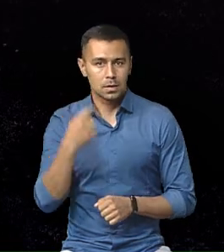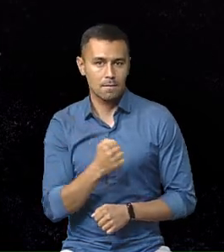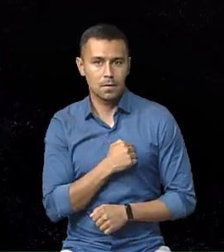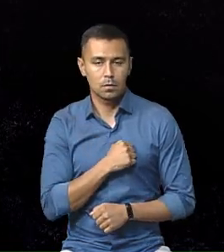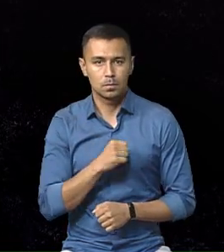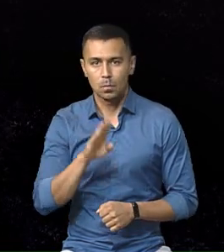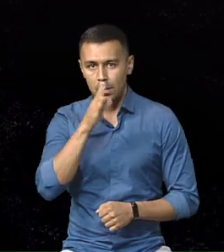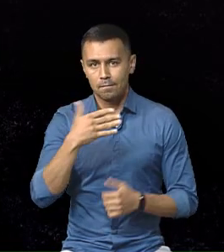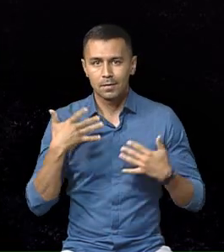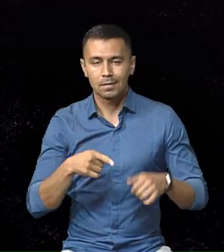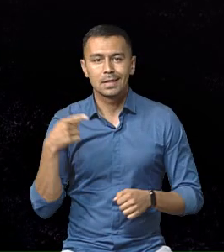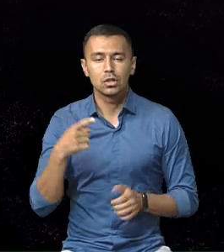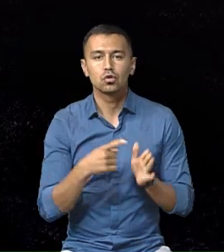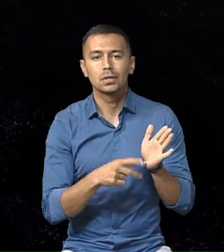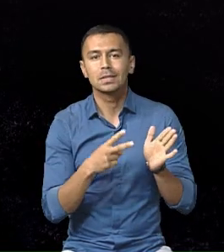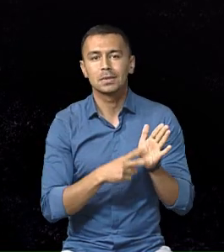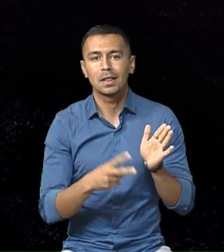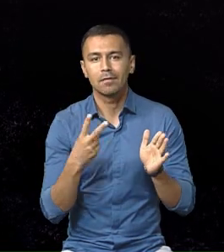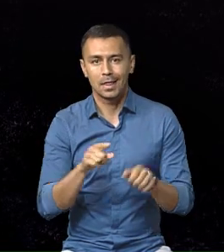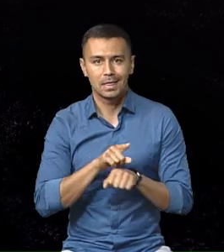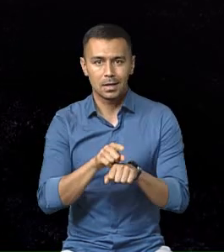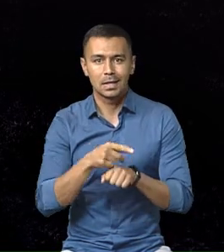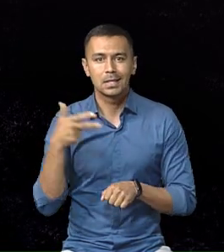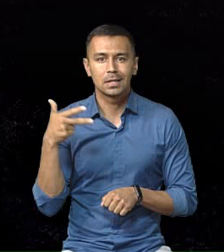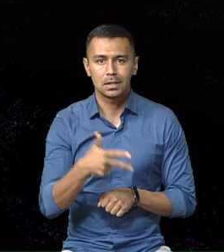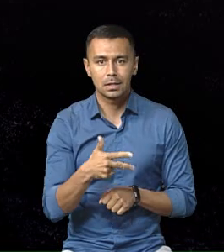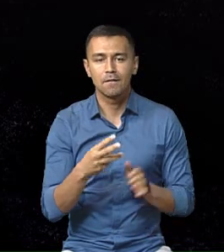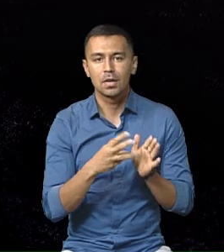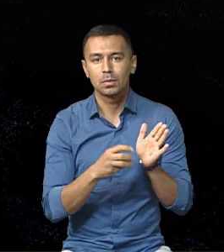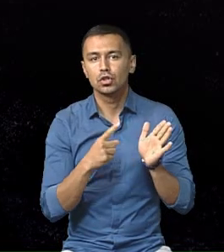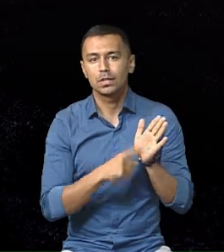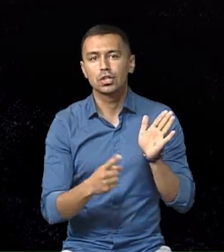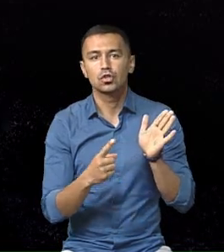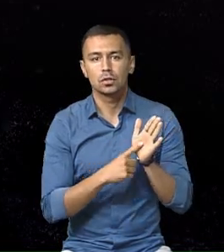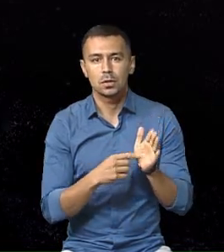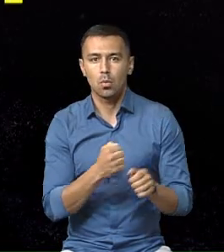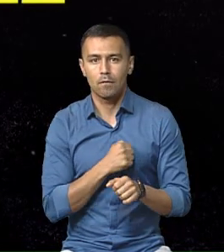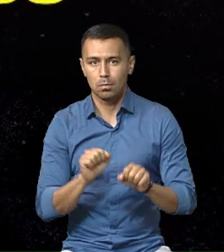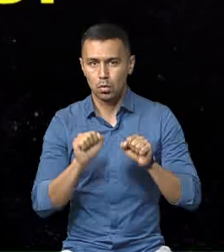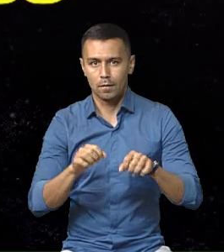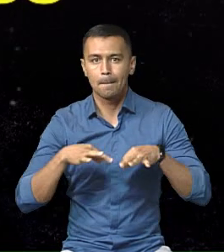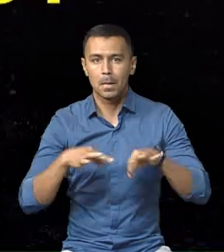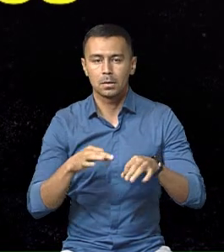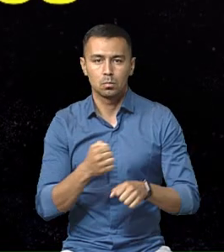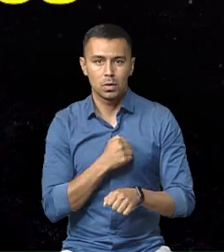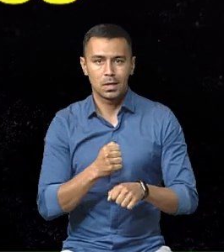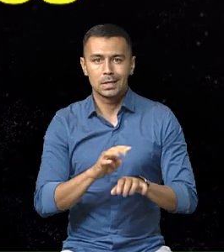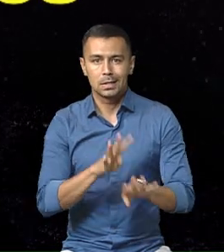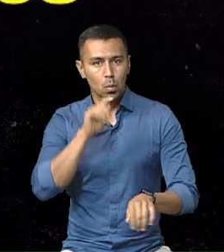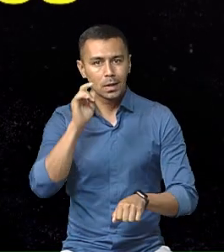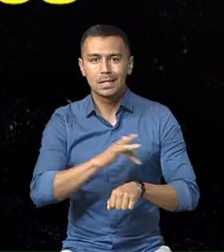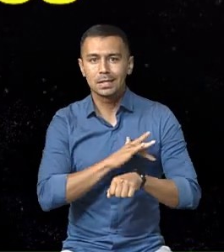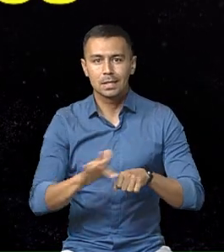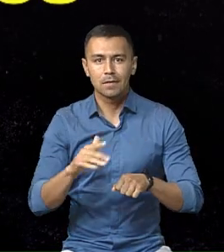військових. Противник втратив 1672 танки та 3866 бойових броньованих машин. Збройні сили України